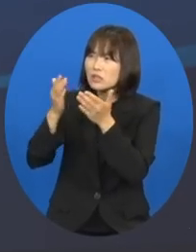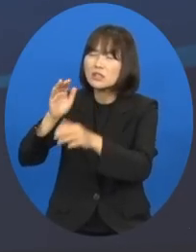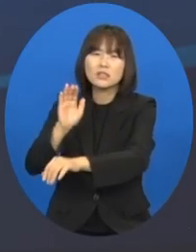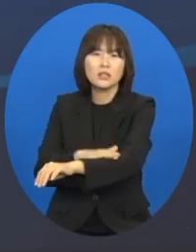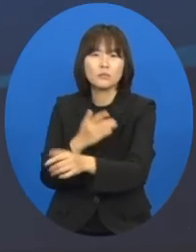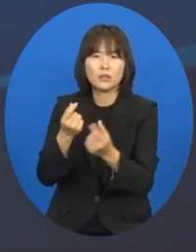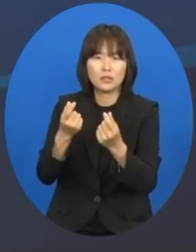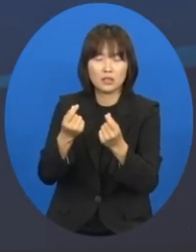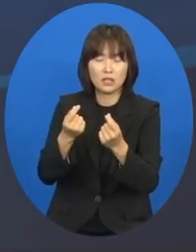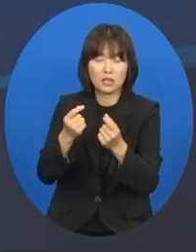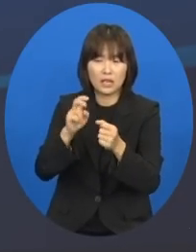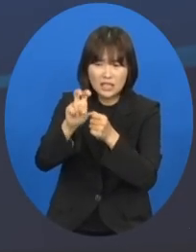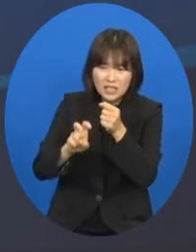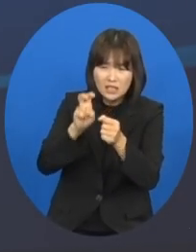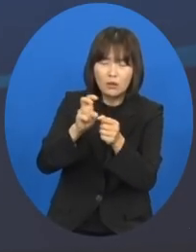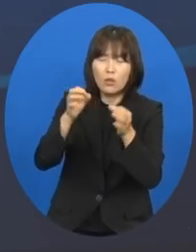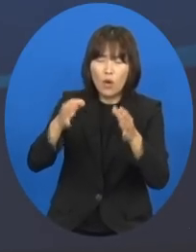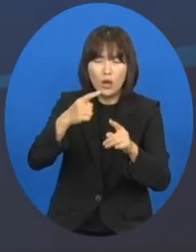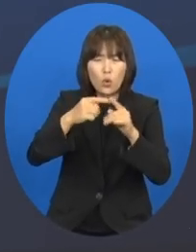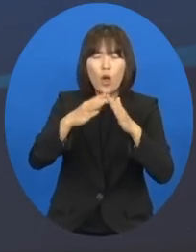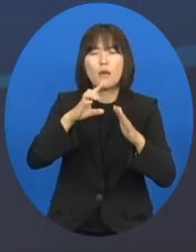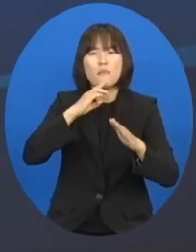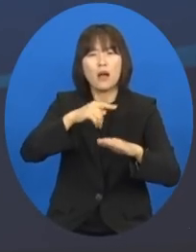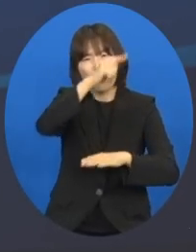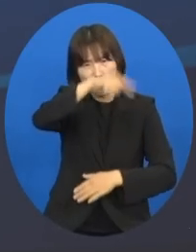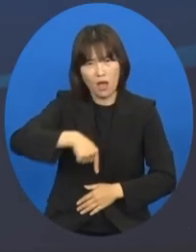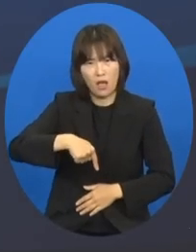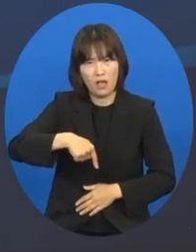지난 20년 동안 정말 교회만 나옵니다